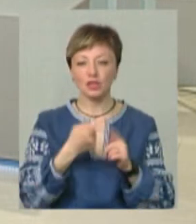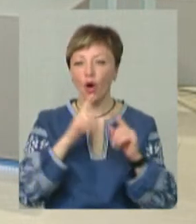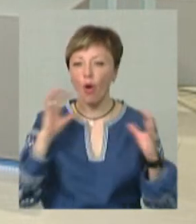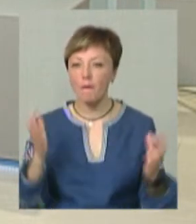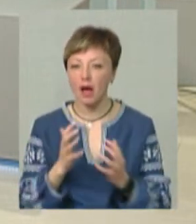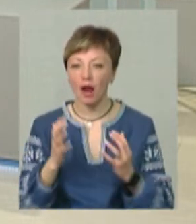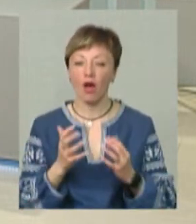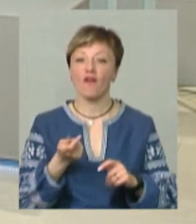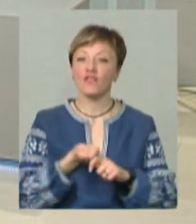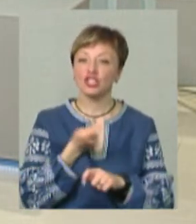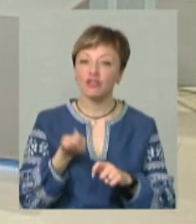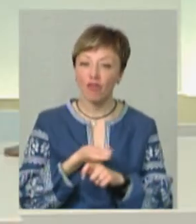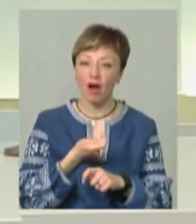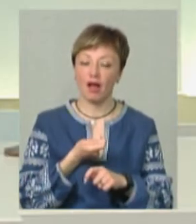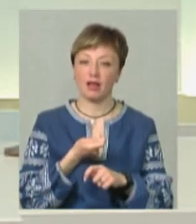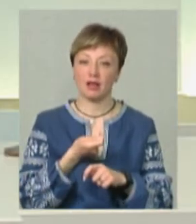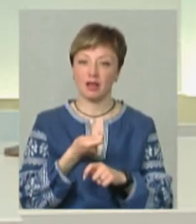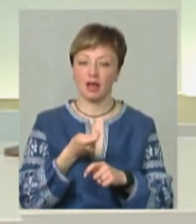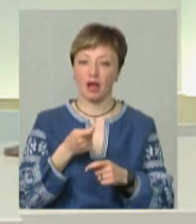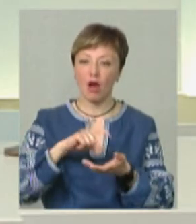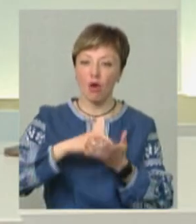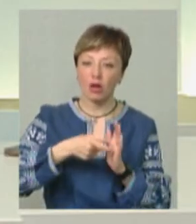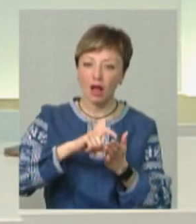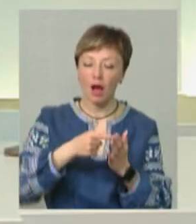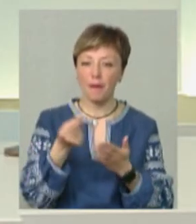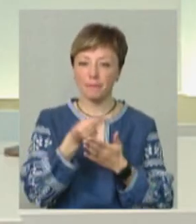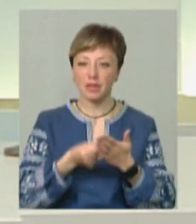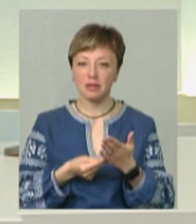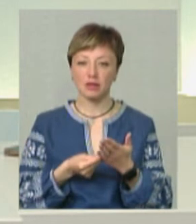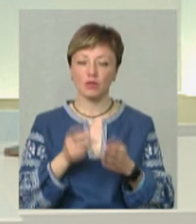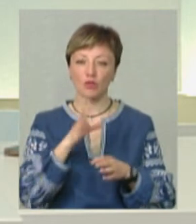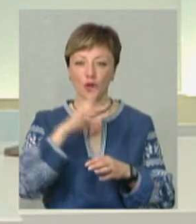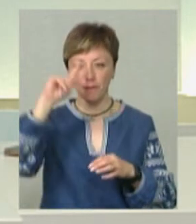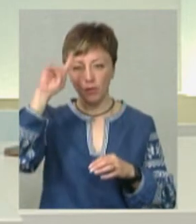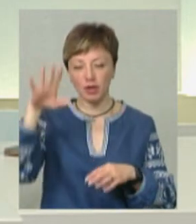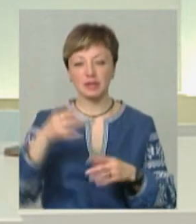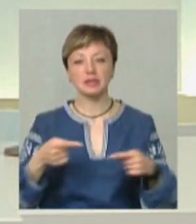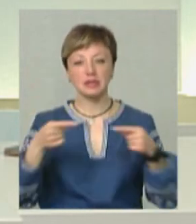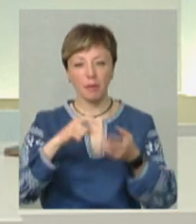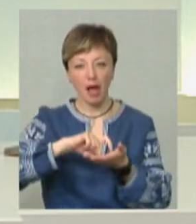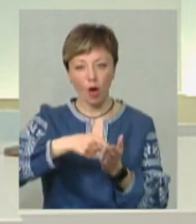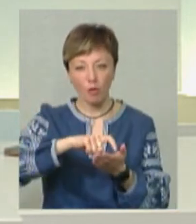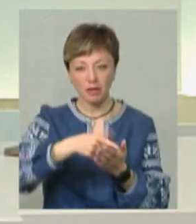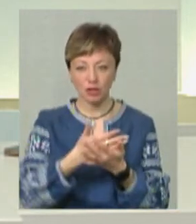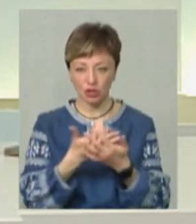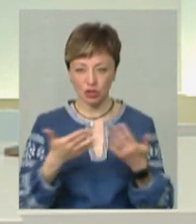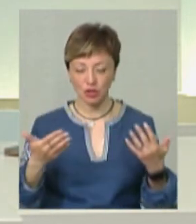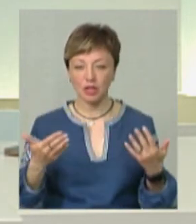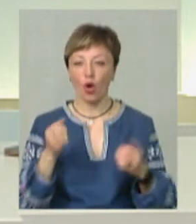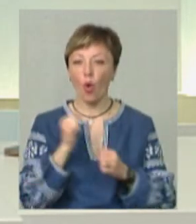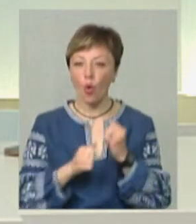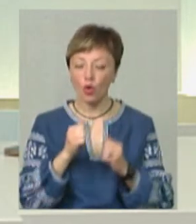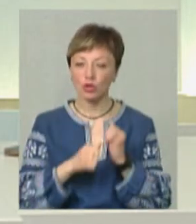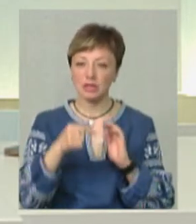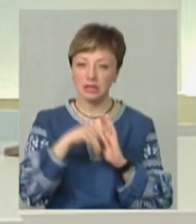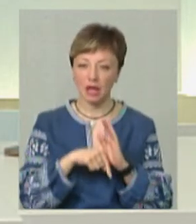оберегове. Тому що вишивали геометричні орнаменти, передусім вони були популярні, саме геометричні. І кожен